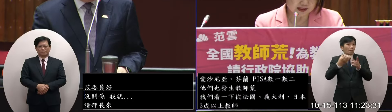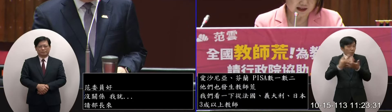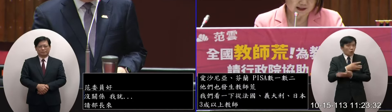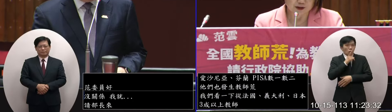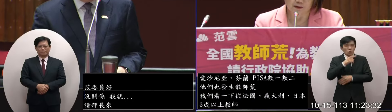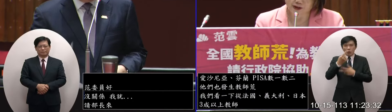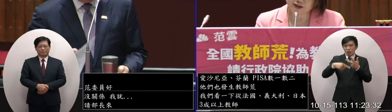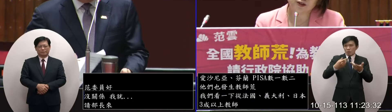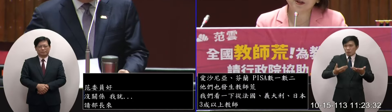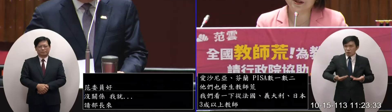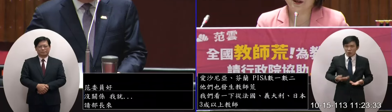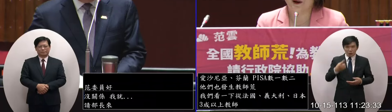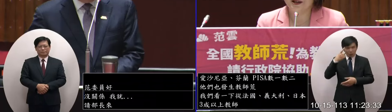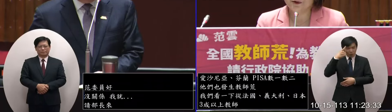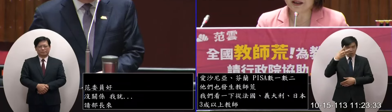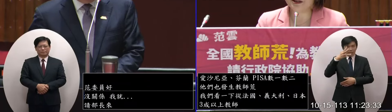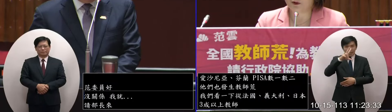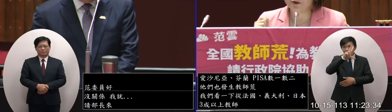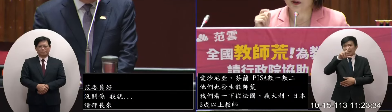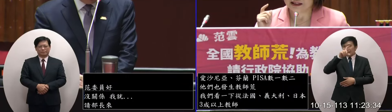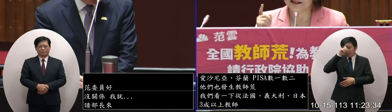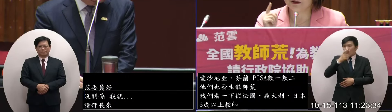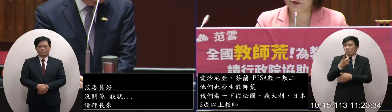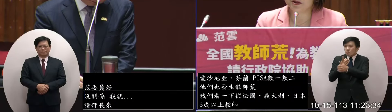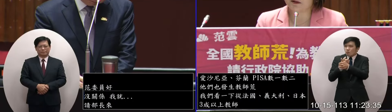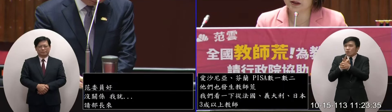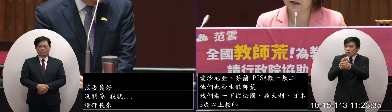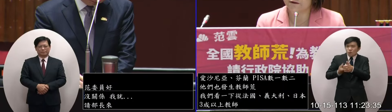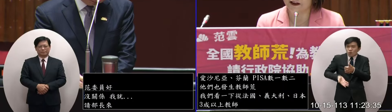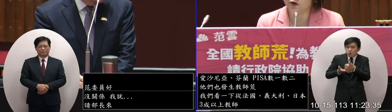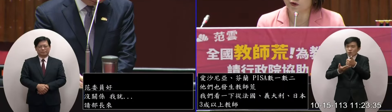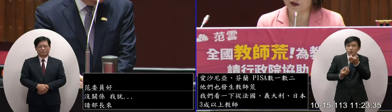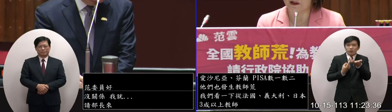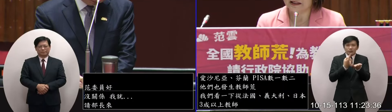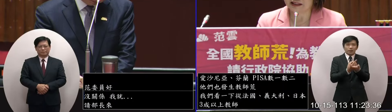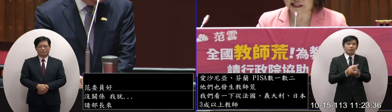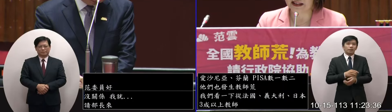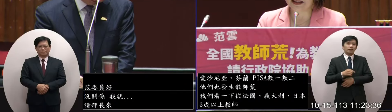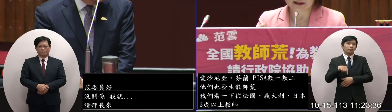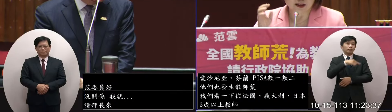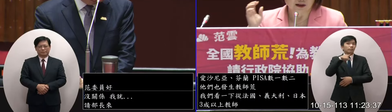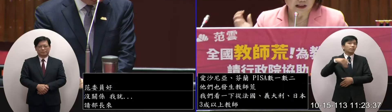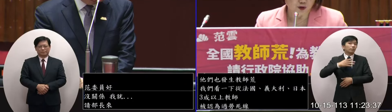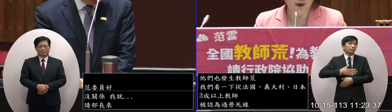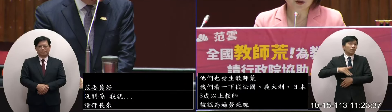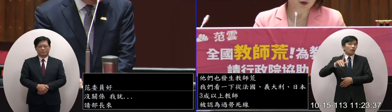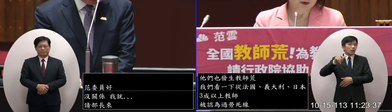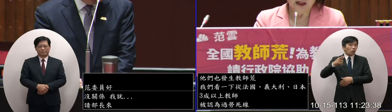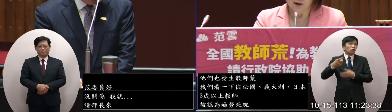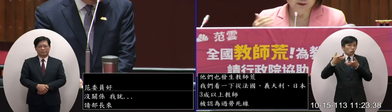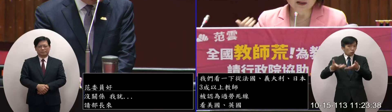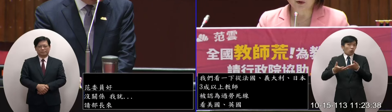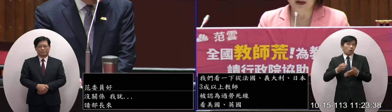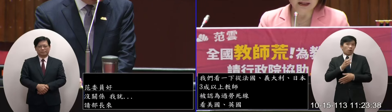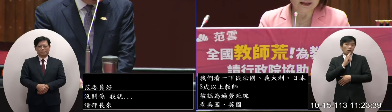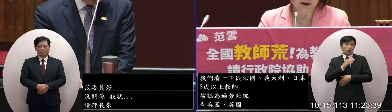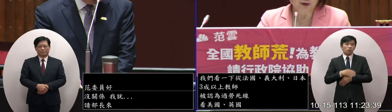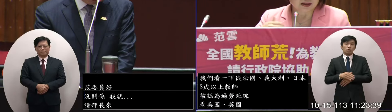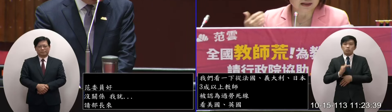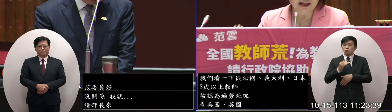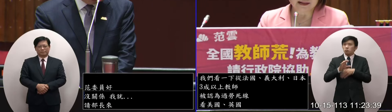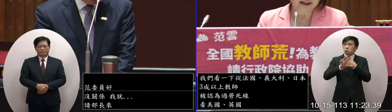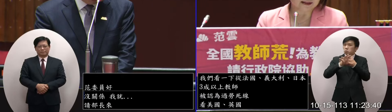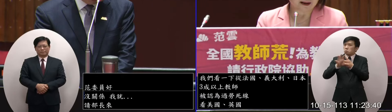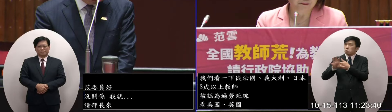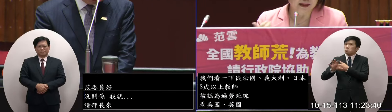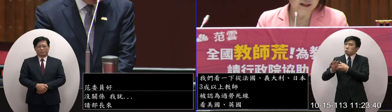是能够让有志之士哈、愿意投入？大家都知道教师非常重要。那你可以看到全球，我不知道原因，也许